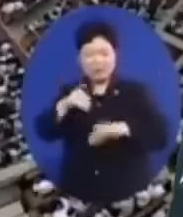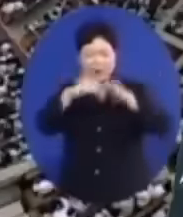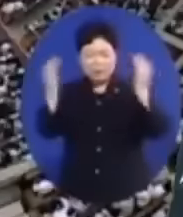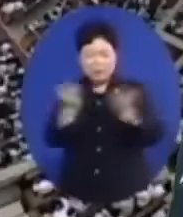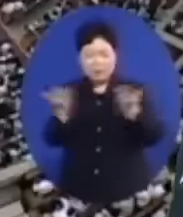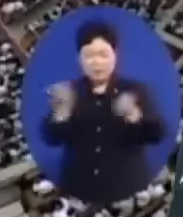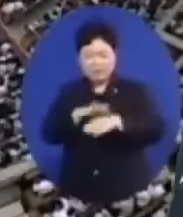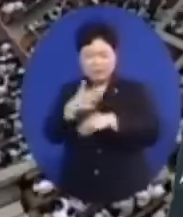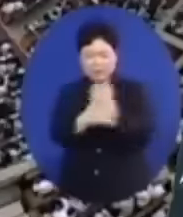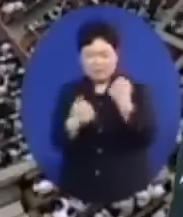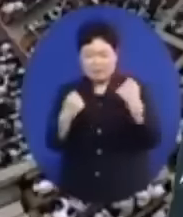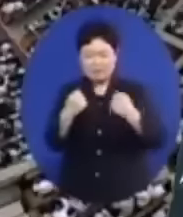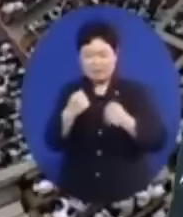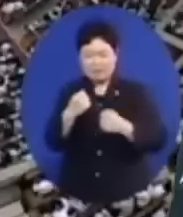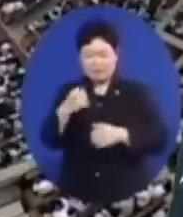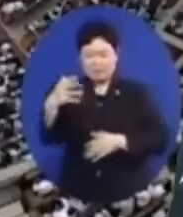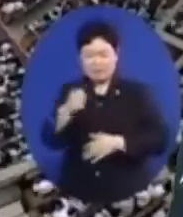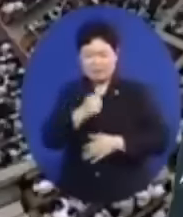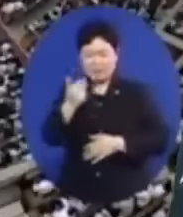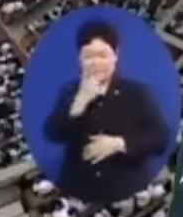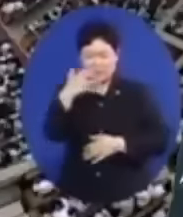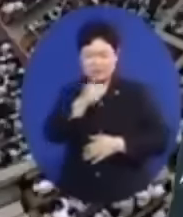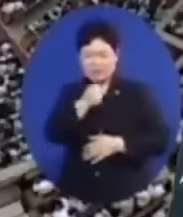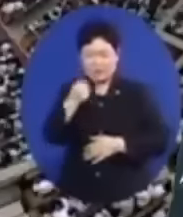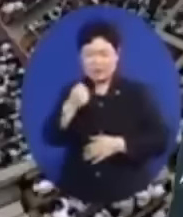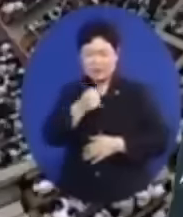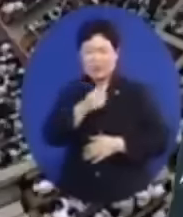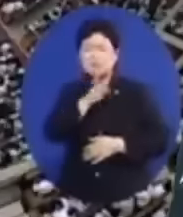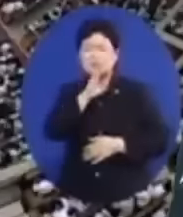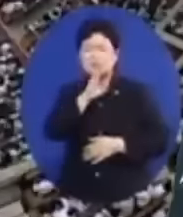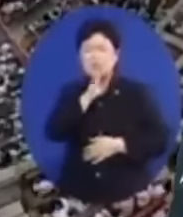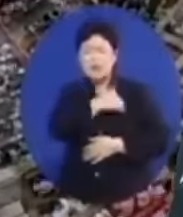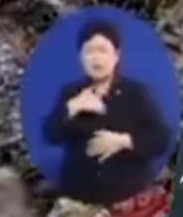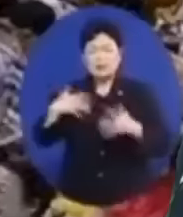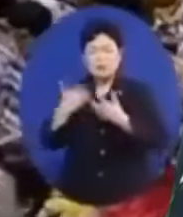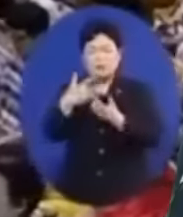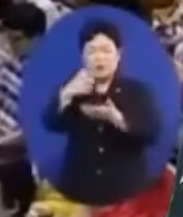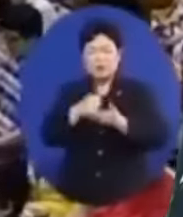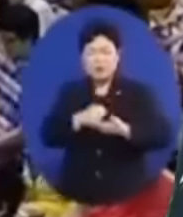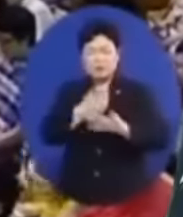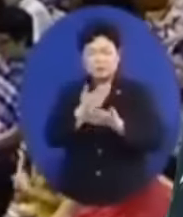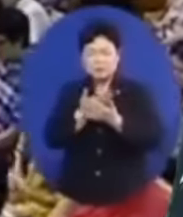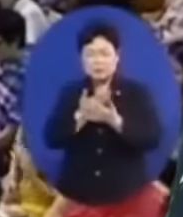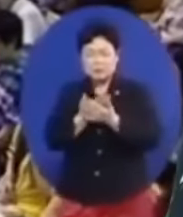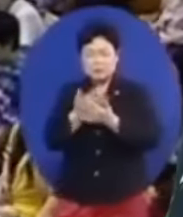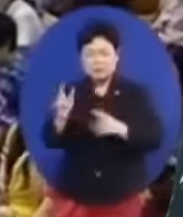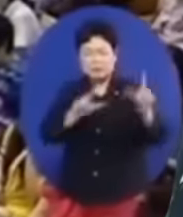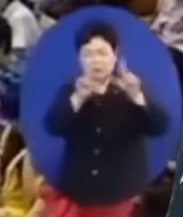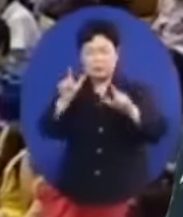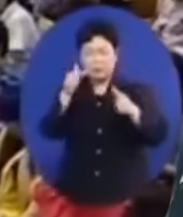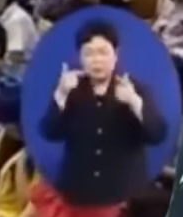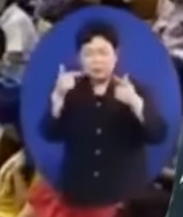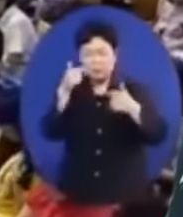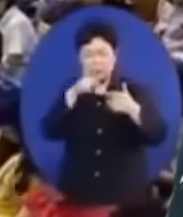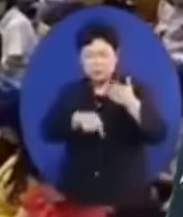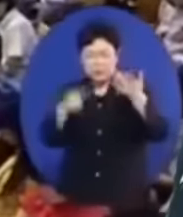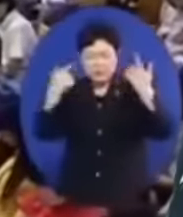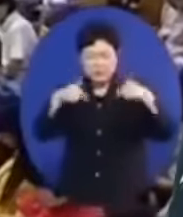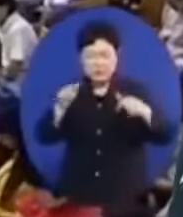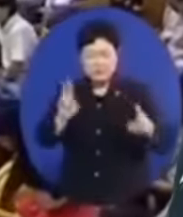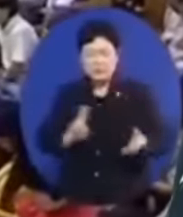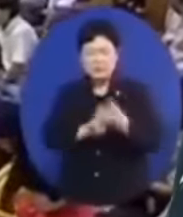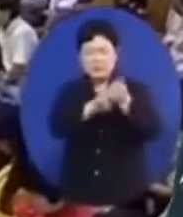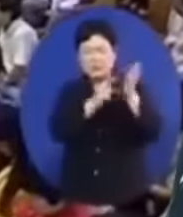잘되며 강건하고 생명을 얻되 넘치게 얻도록 이끌어 주옵소서. 우리의 삶 속에 항상 기적이